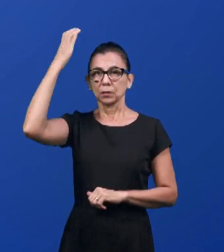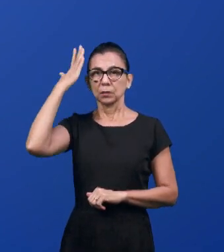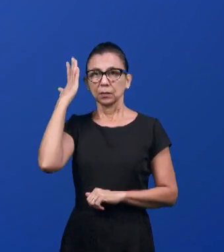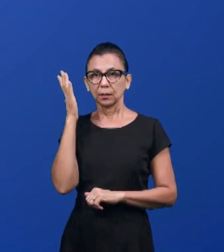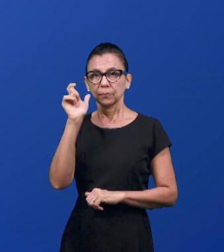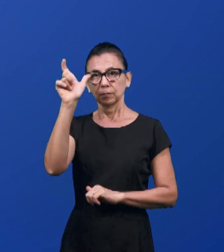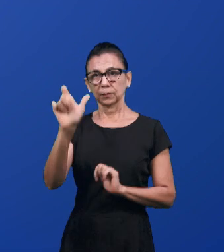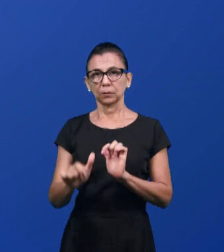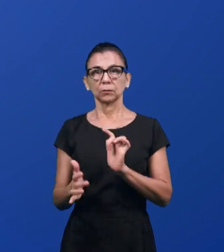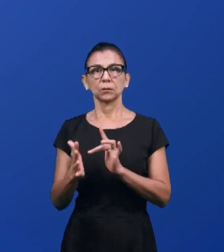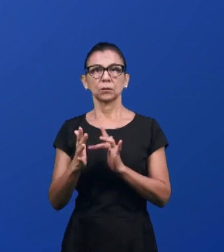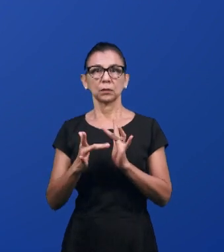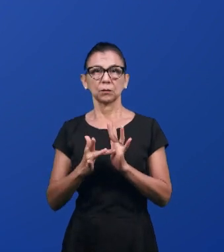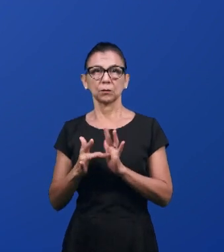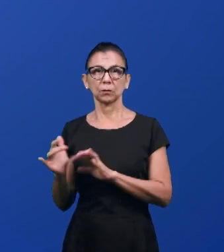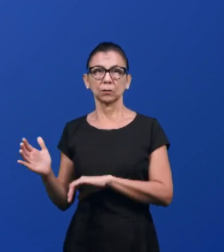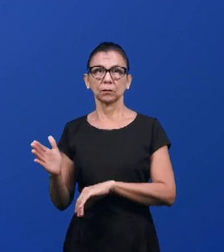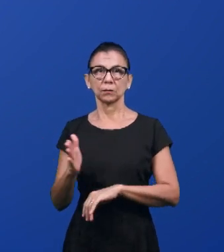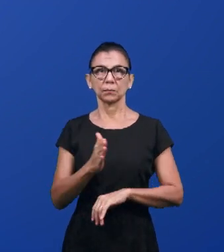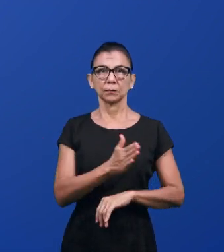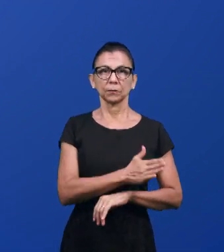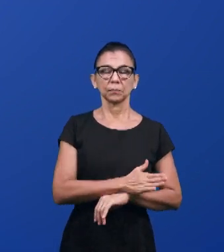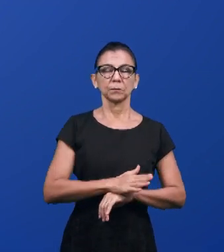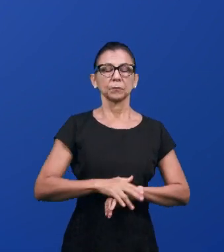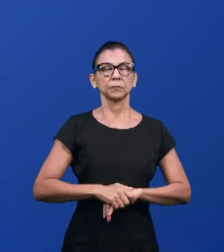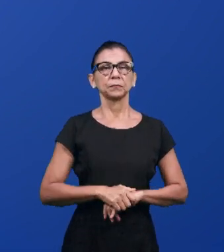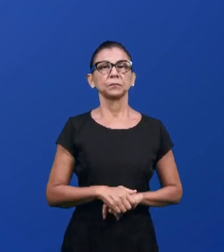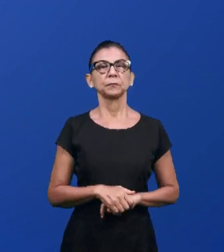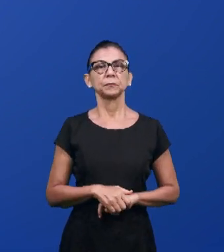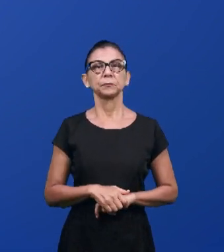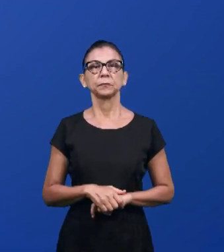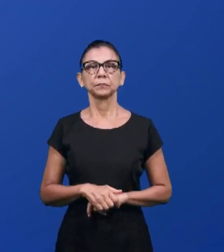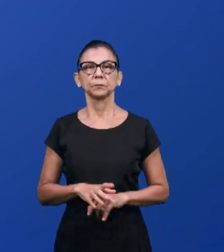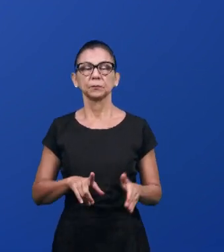du Seigneur. La paix du Seigneur Jésus, mes frères.